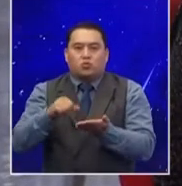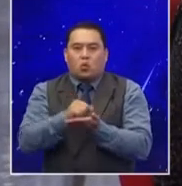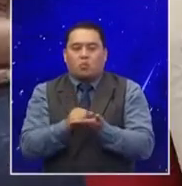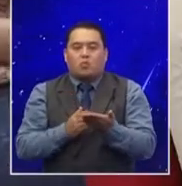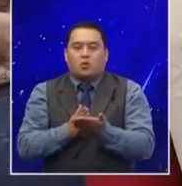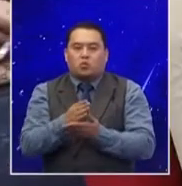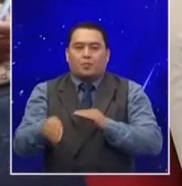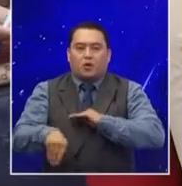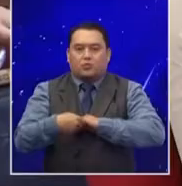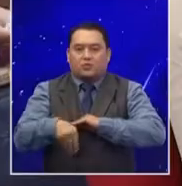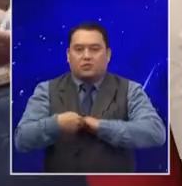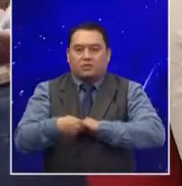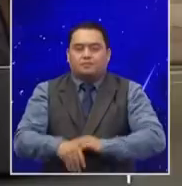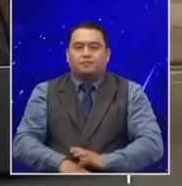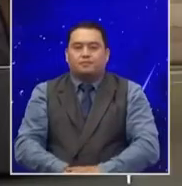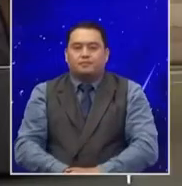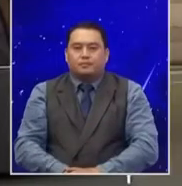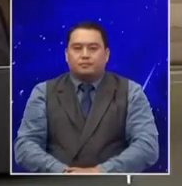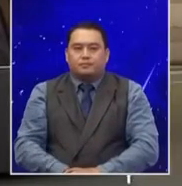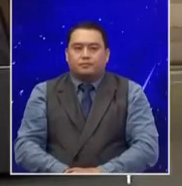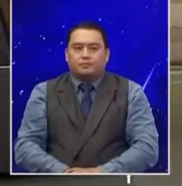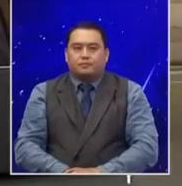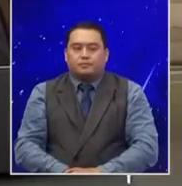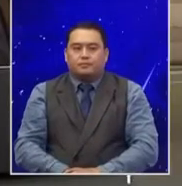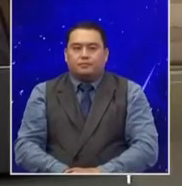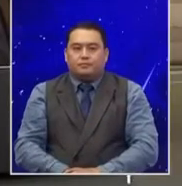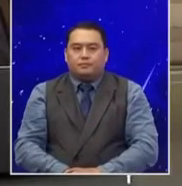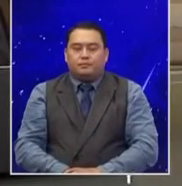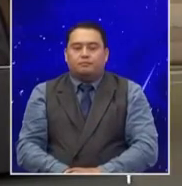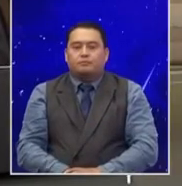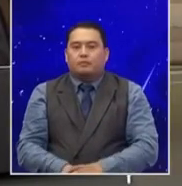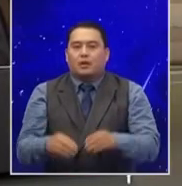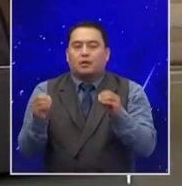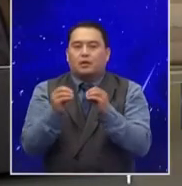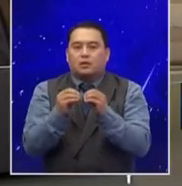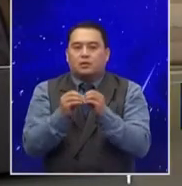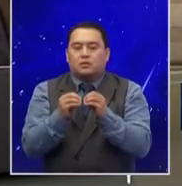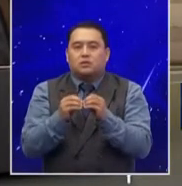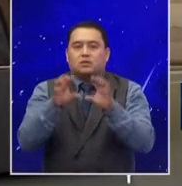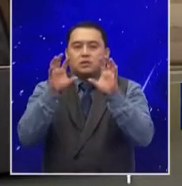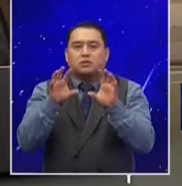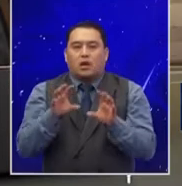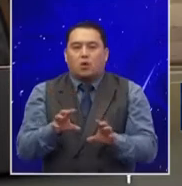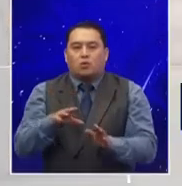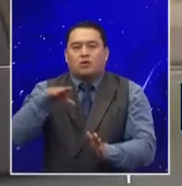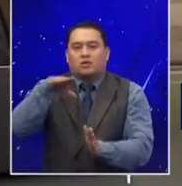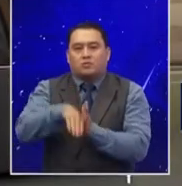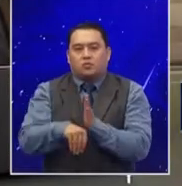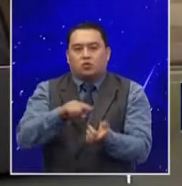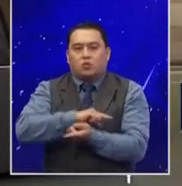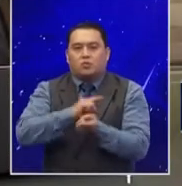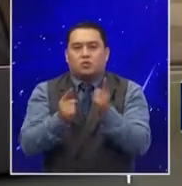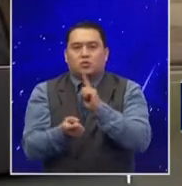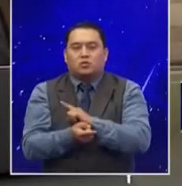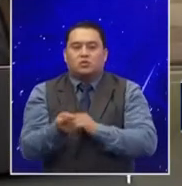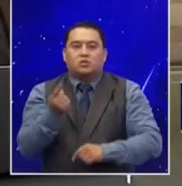внутриполитической коррупции. Около 10 законов ряд изменений внесены. В зарубежных